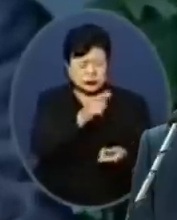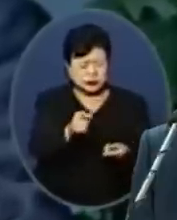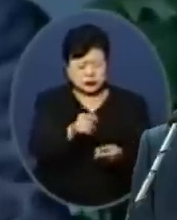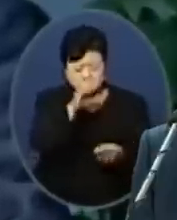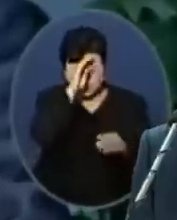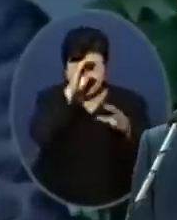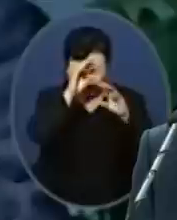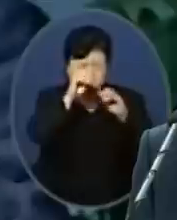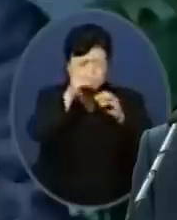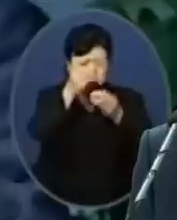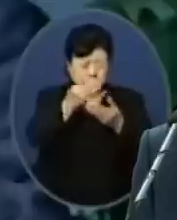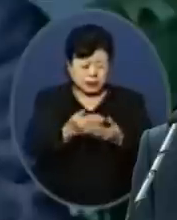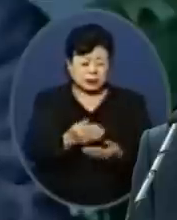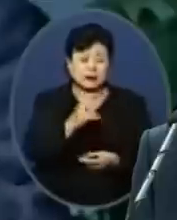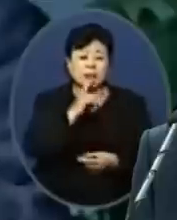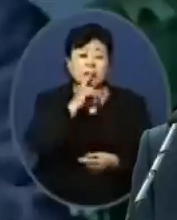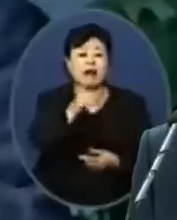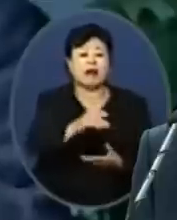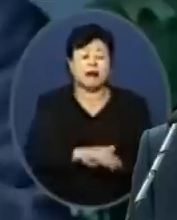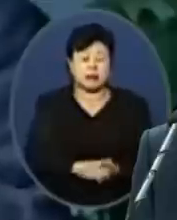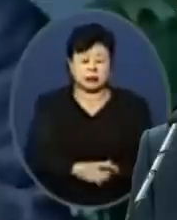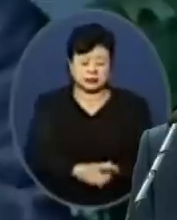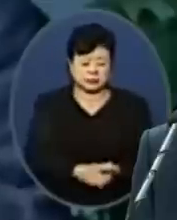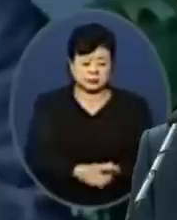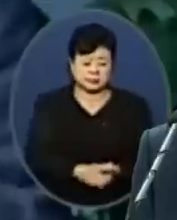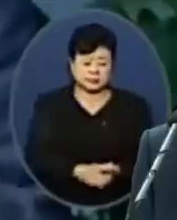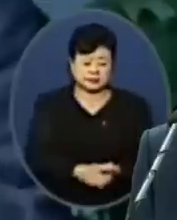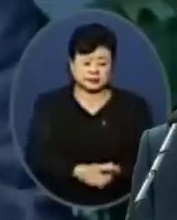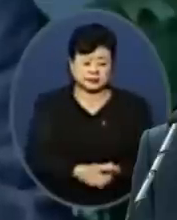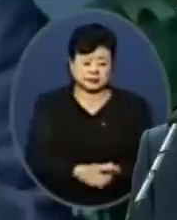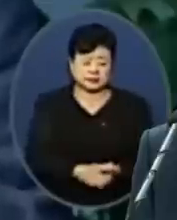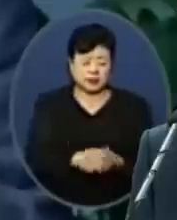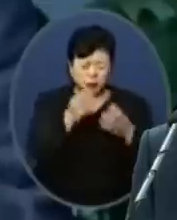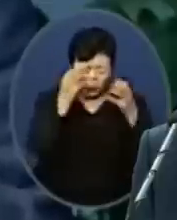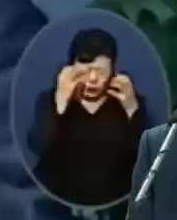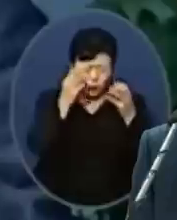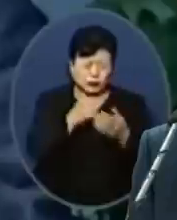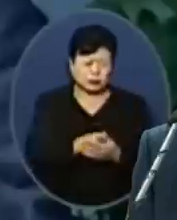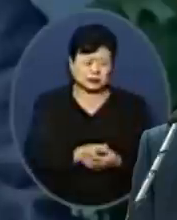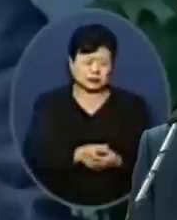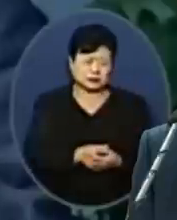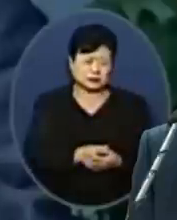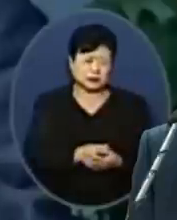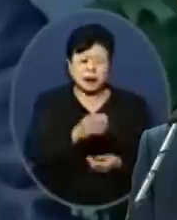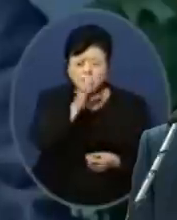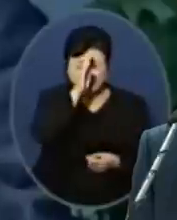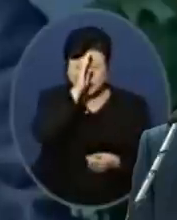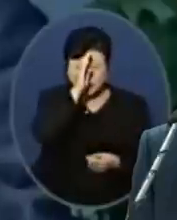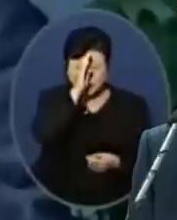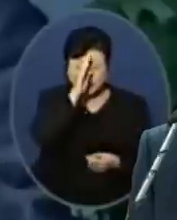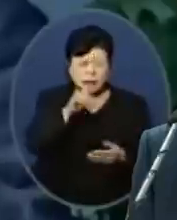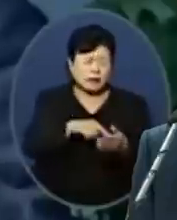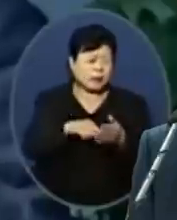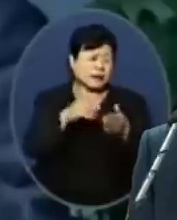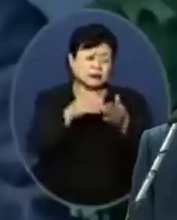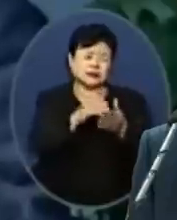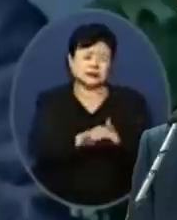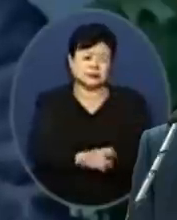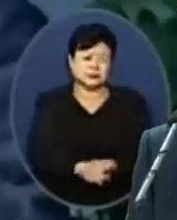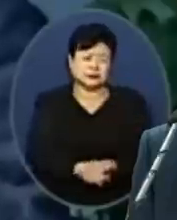맞음으로 너희 병을 다 짊어지고 갔다. 그 고통으로 너희 병의 대가를 지불했다는